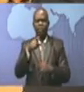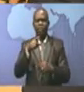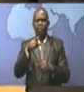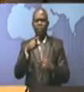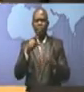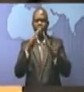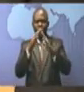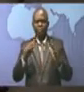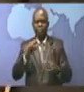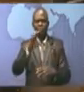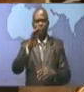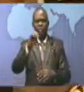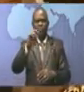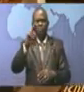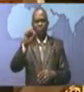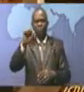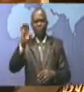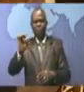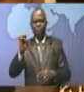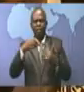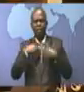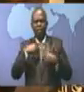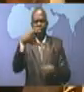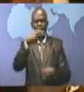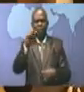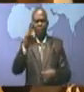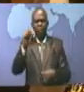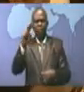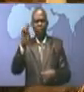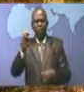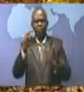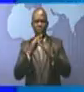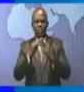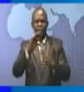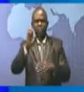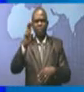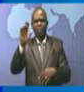se trouve également à La Havane, la capitale cubaine.